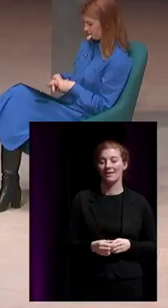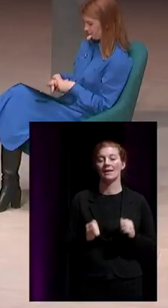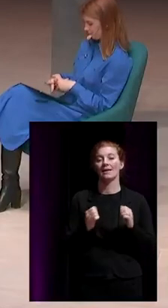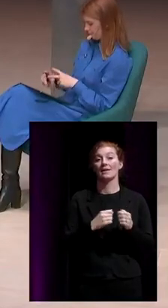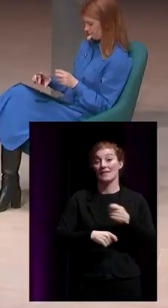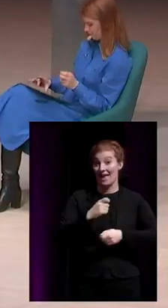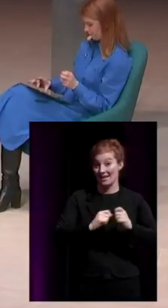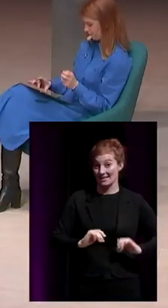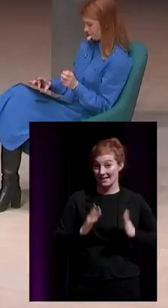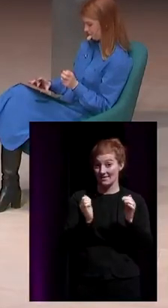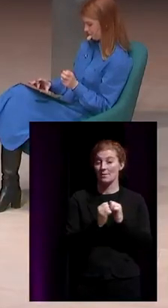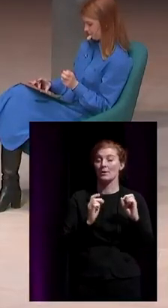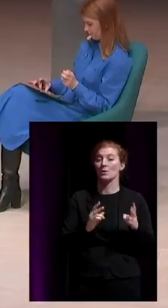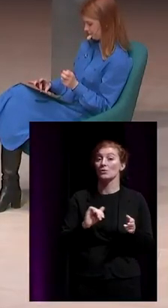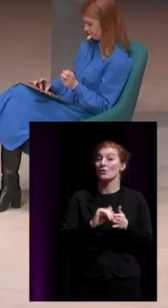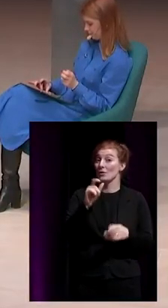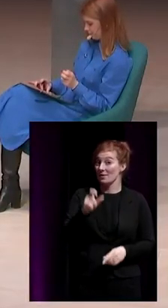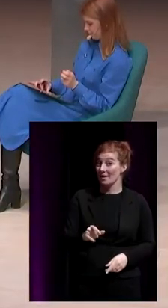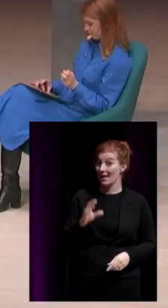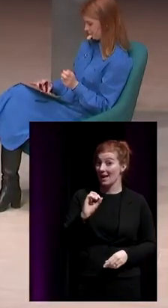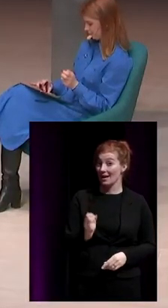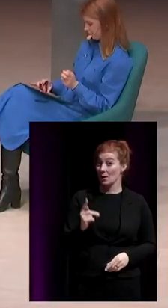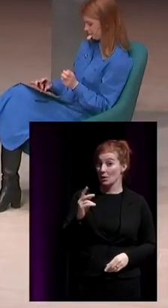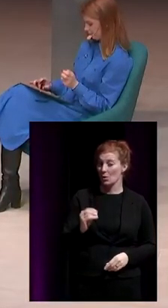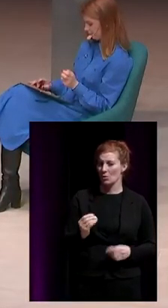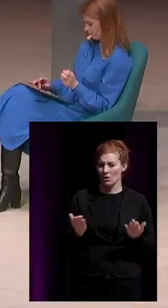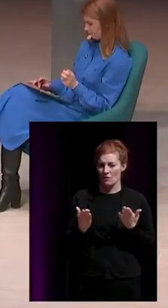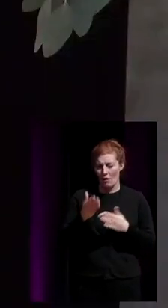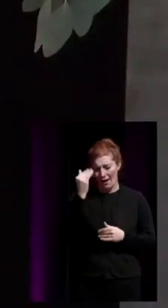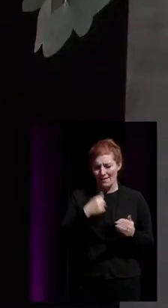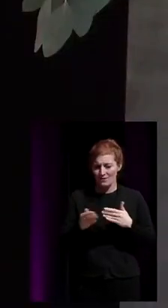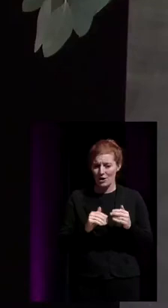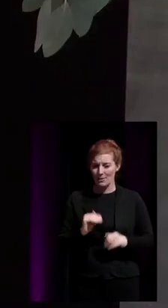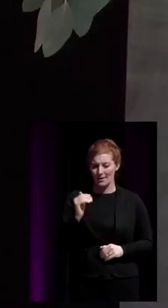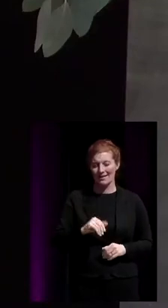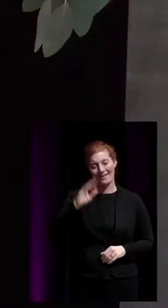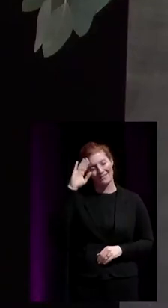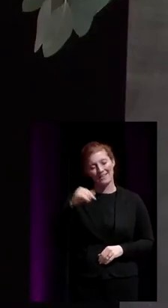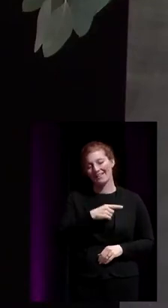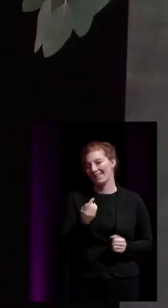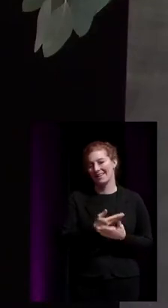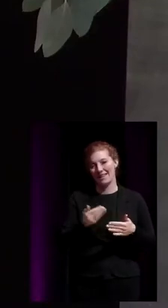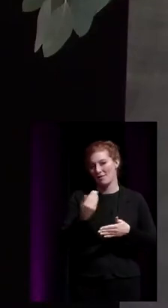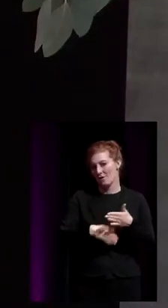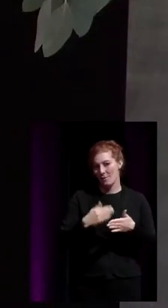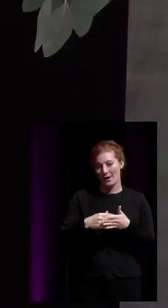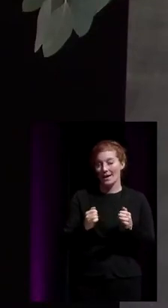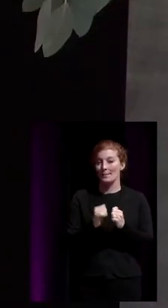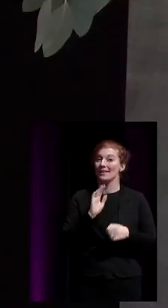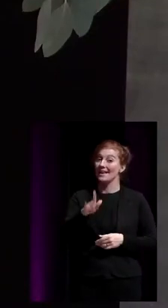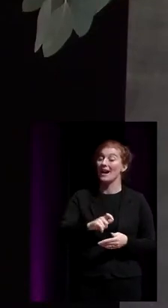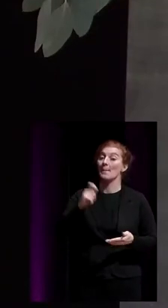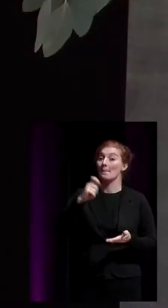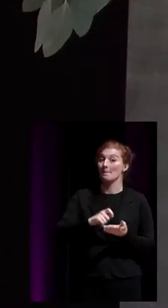dig, Akko. Liksom, vad kan vi göra mer? Jag vet att ni inte förbereder på de här frågorna, men från era perspektiv som beslutsfattare